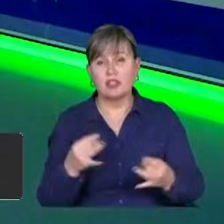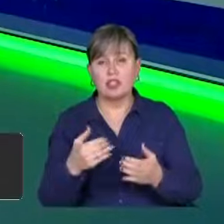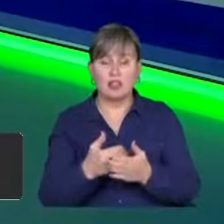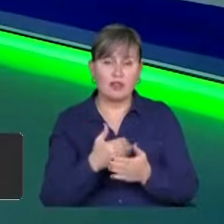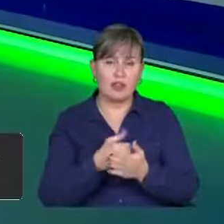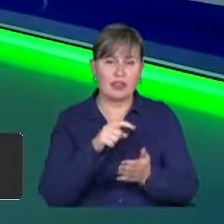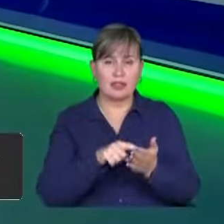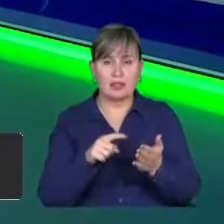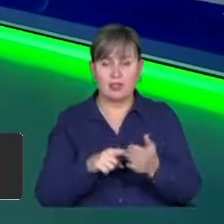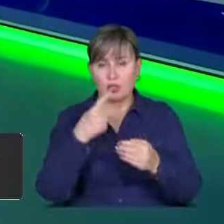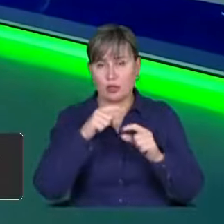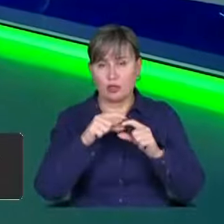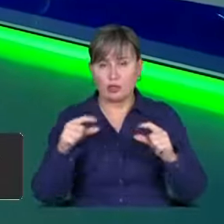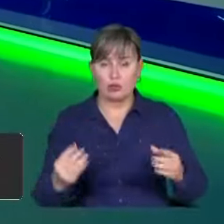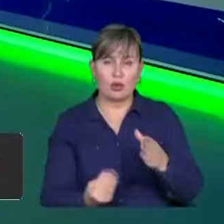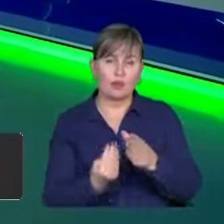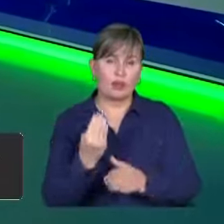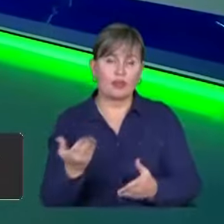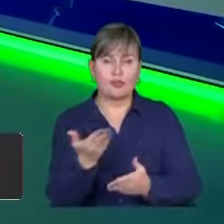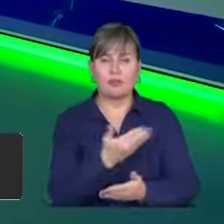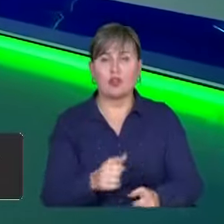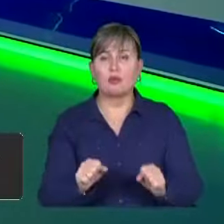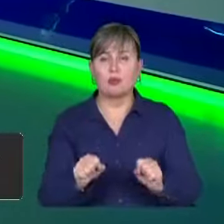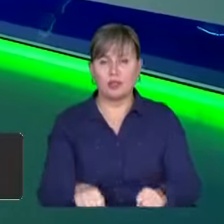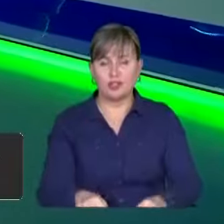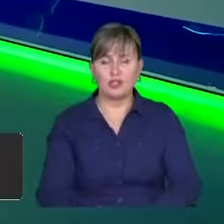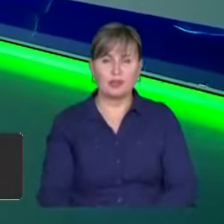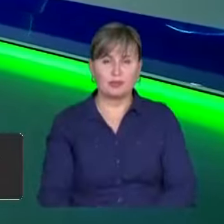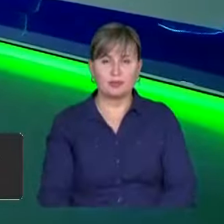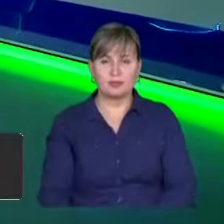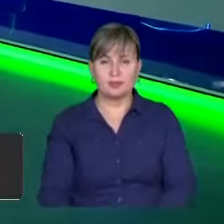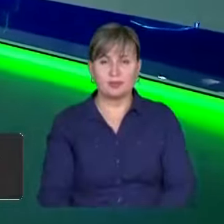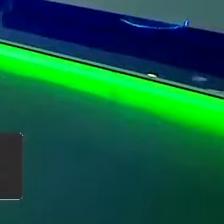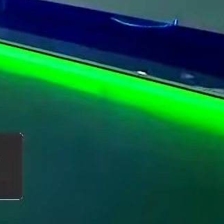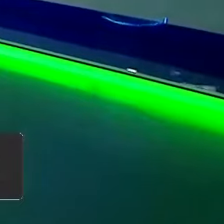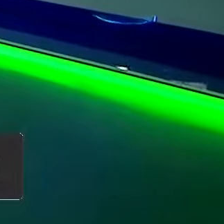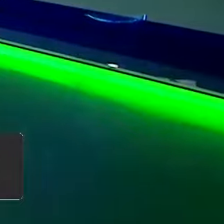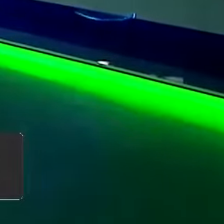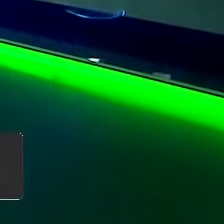новостями вы можете делиться по номерам, указанным на экране. На этом у нас все. Всего доброго. До встречи в эфире.